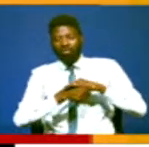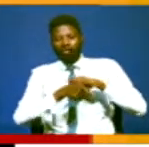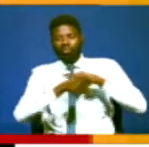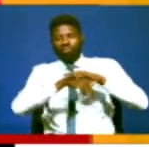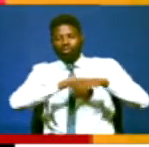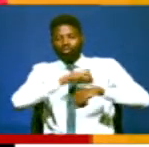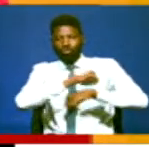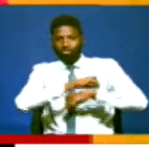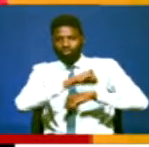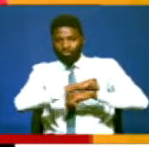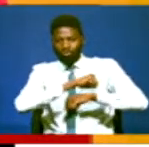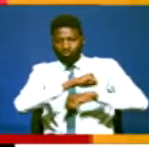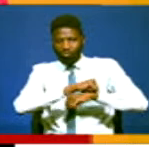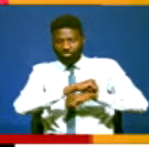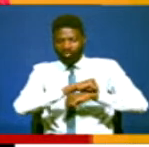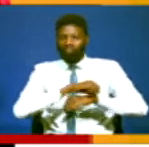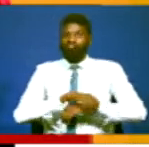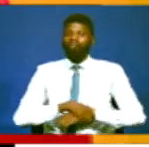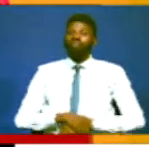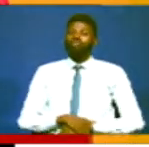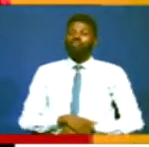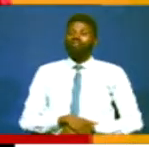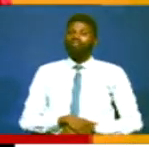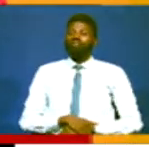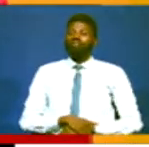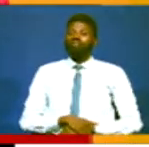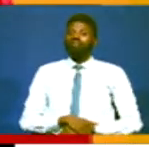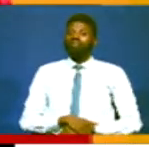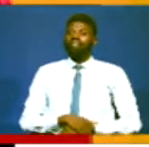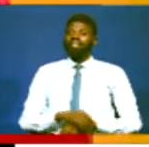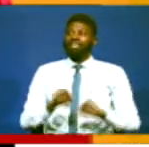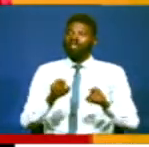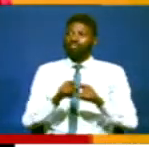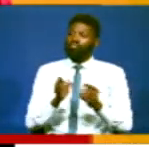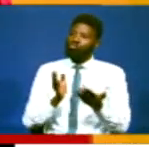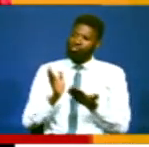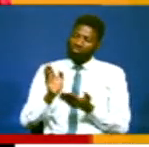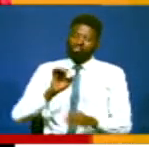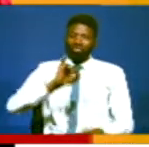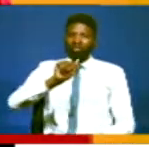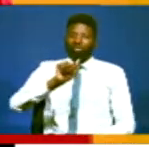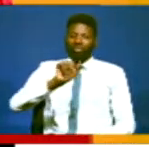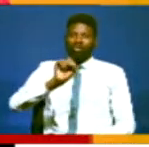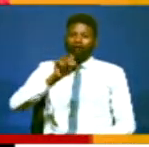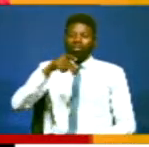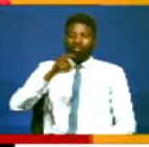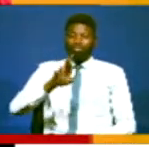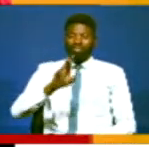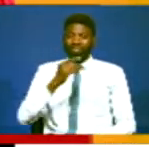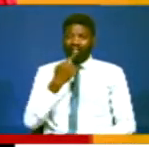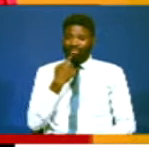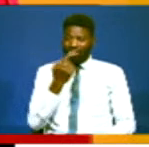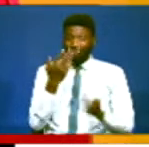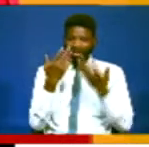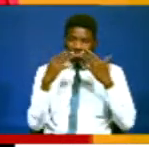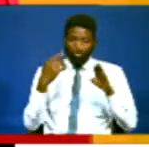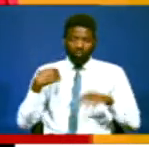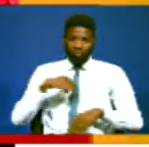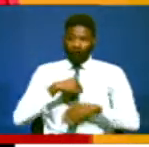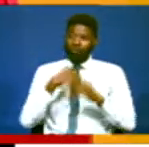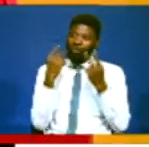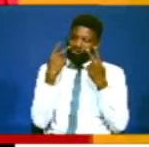watanasibishwa katika nafasi za shule za msingi. Na alivyosema bwana Jasper, sasa tunaweza tukaona kwamba